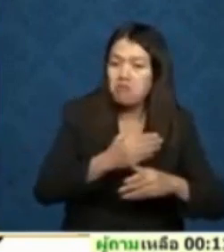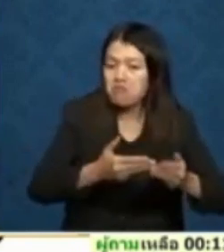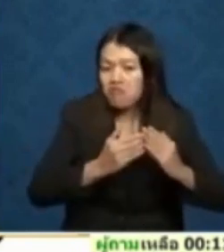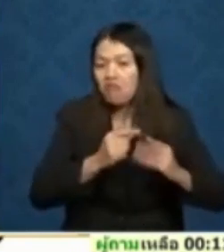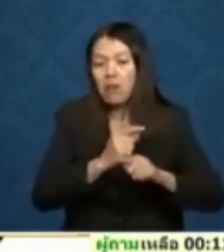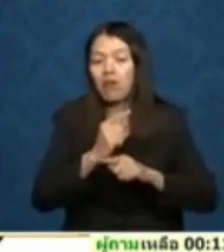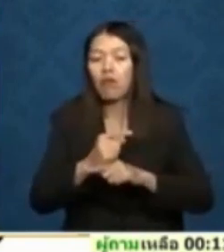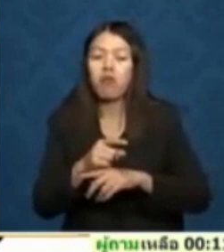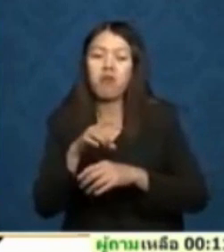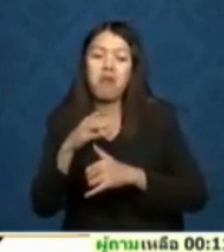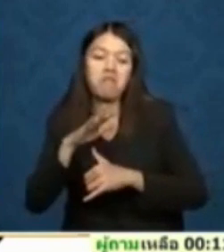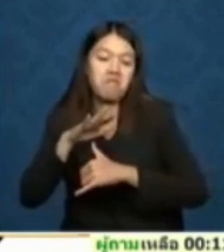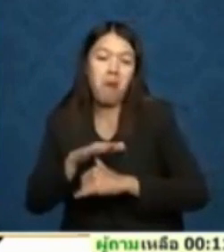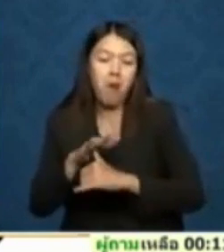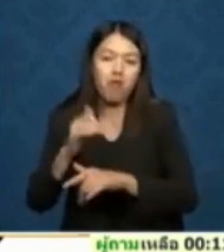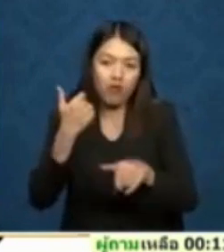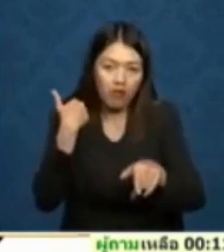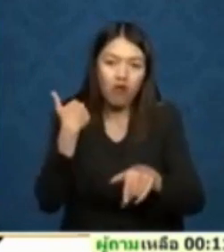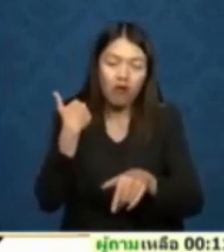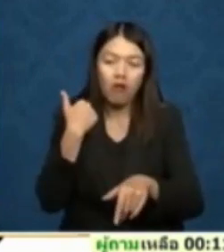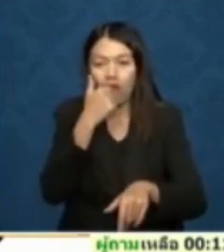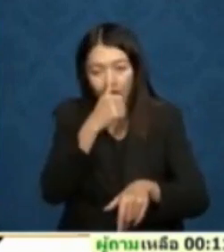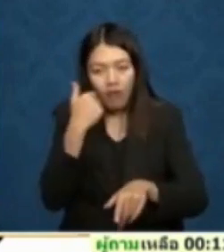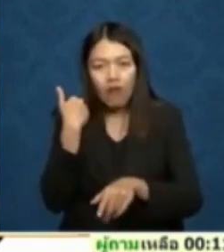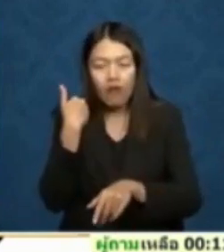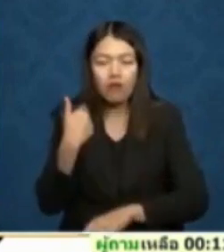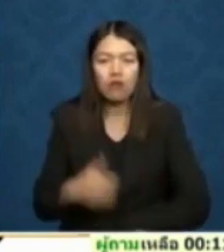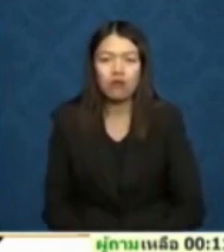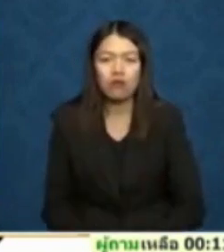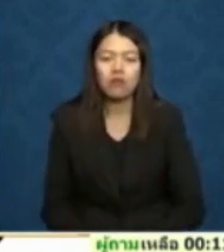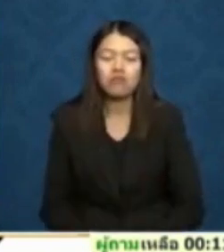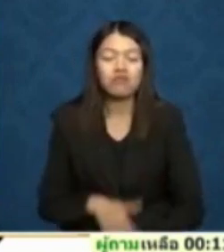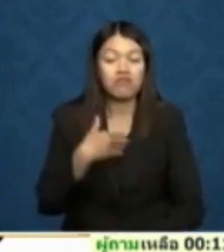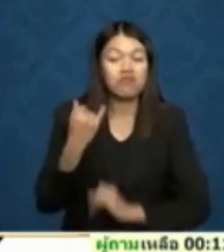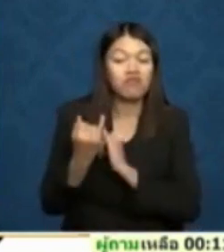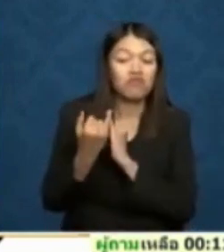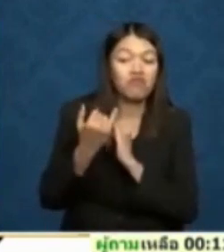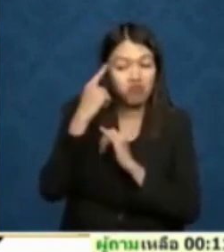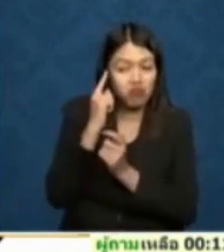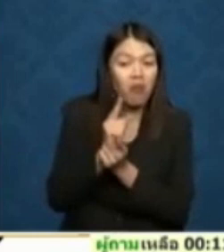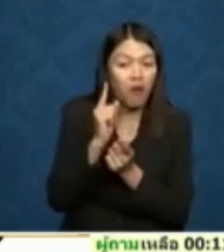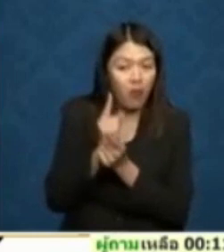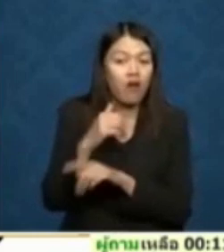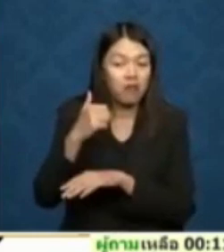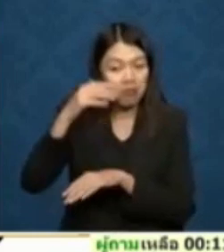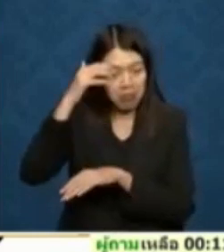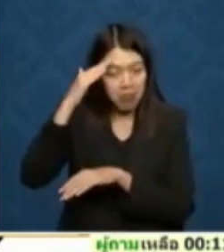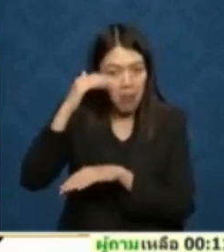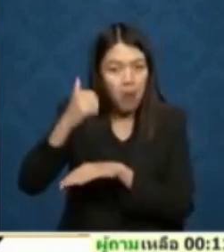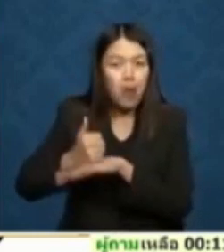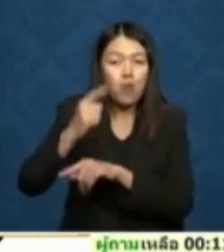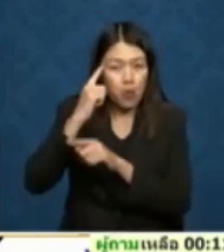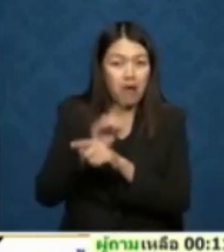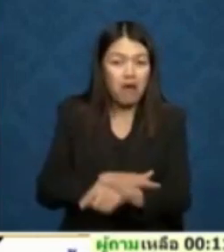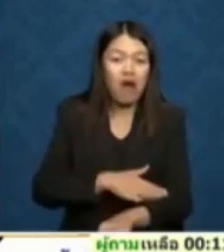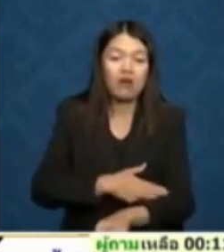คคลอื่นหรือการทำผิดกฎหมายใดๆเพื่อผลประโยชน์โดยมักจะอ้างความสนิทสนมกับคนที่มีตำแหน่งโดยอาจจะรู้จักกันมานานเมื่อมีเหตุใ